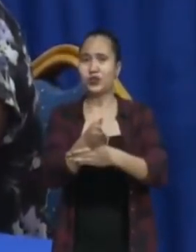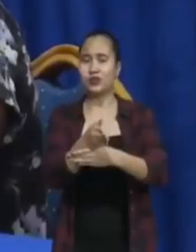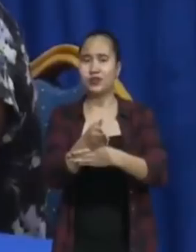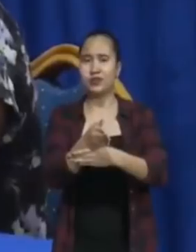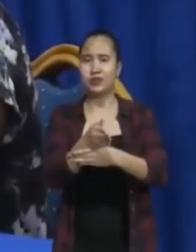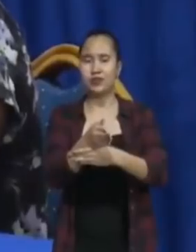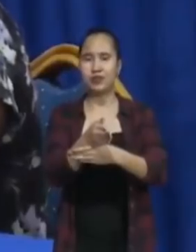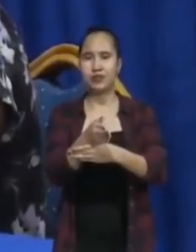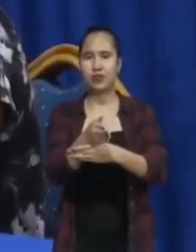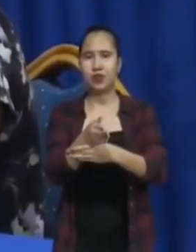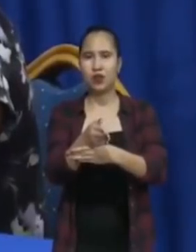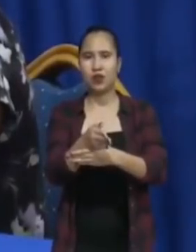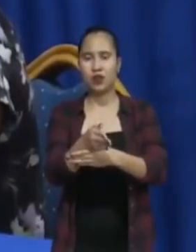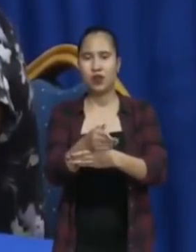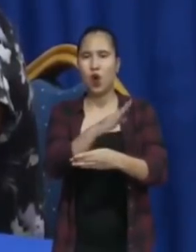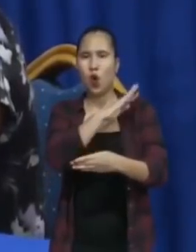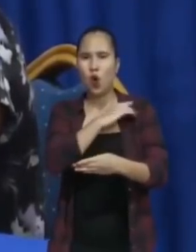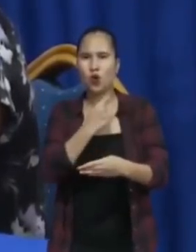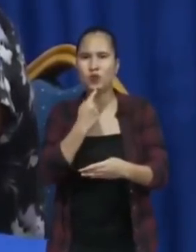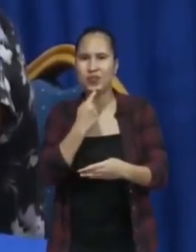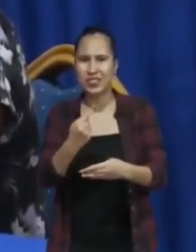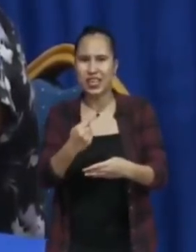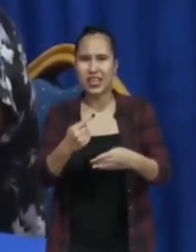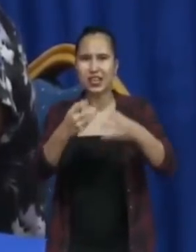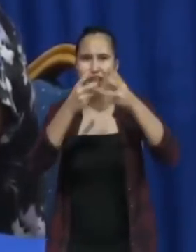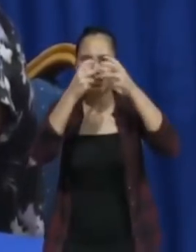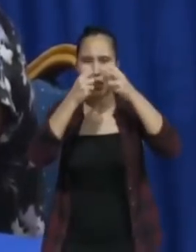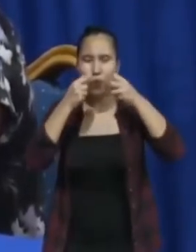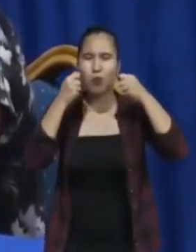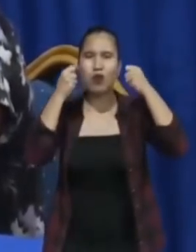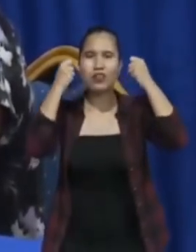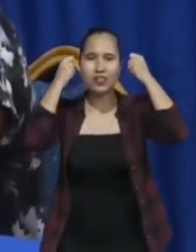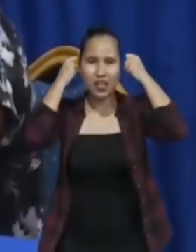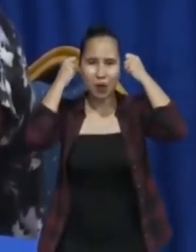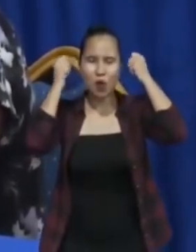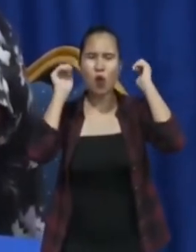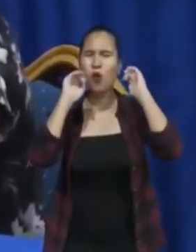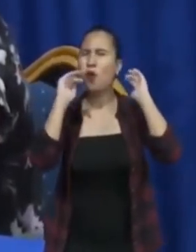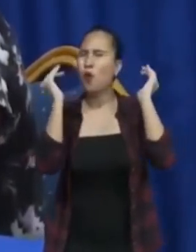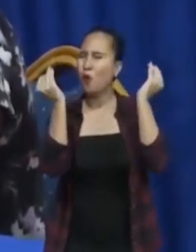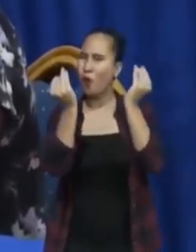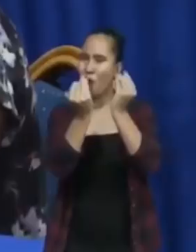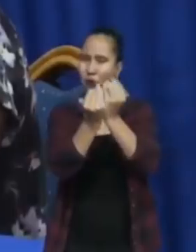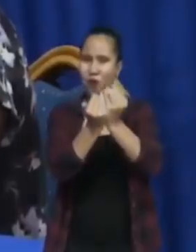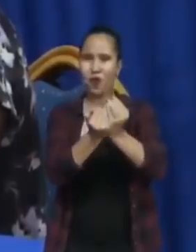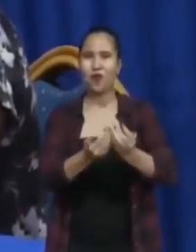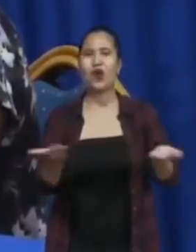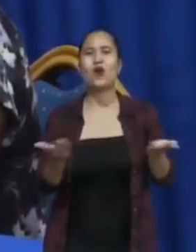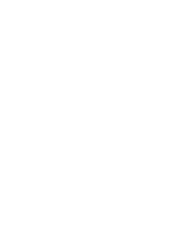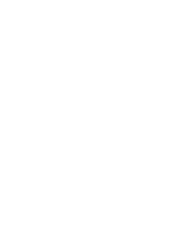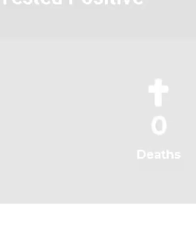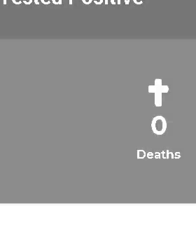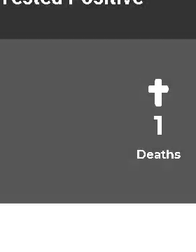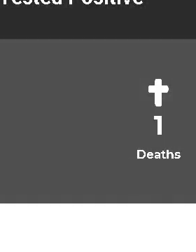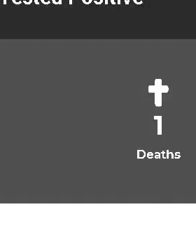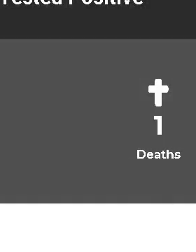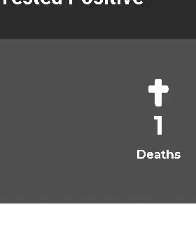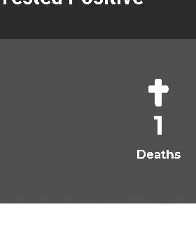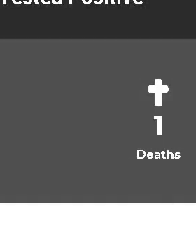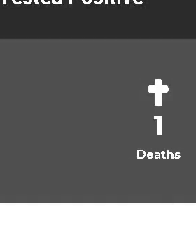En het gaat ook betekenen, u gaat met uw mondkapje op. Overal waar u gaat, op uw mond, neus, bedekking.